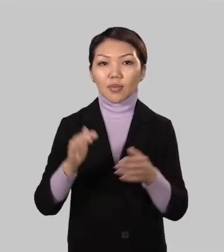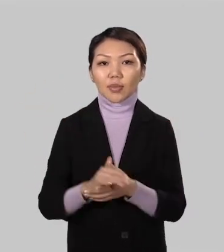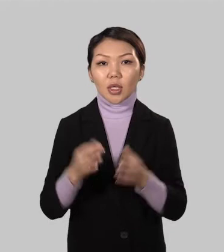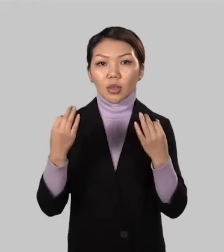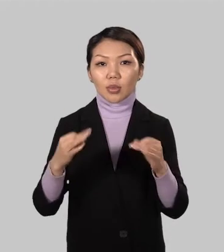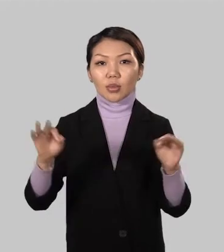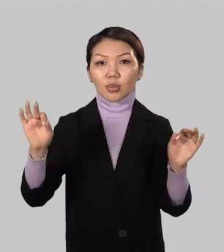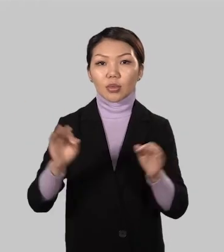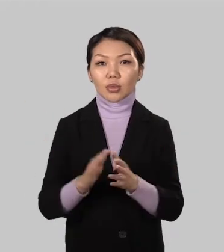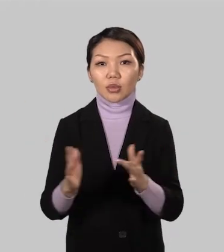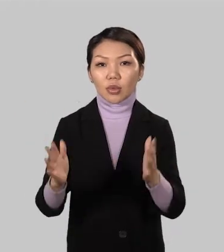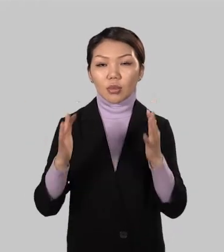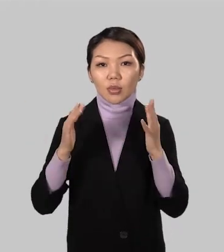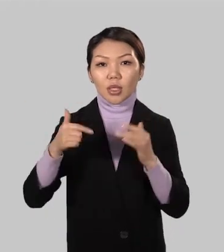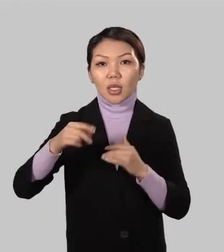горностая